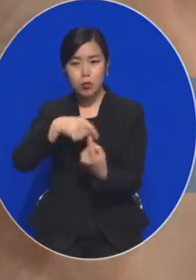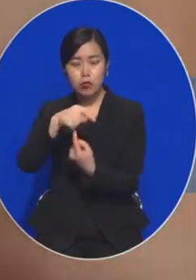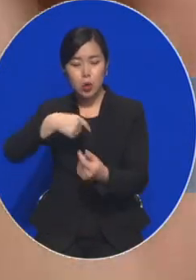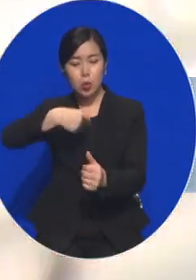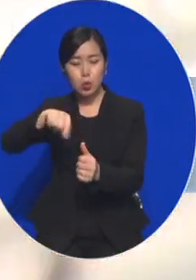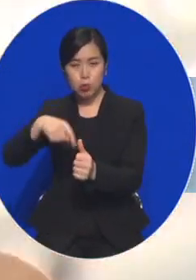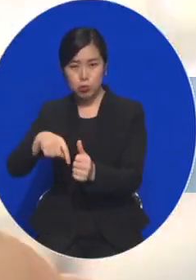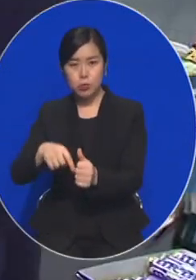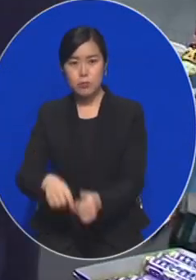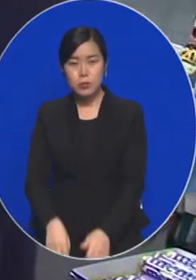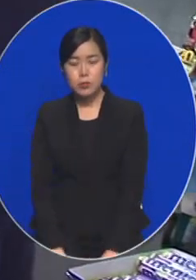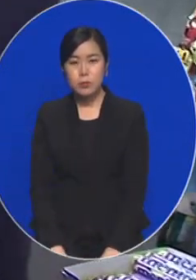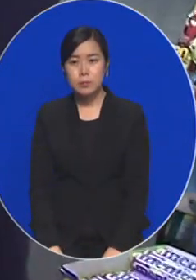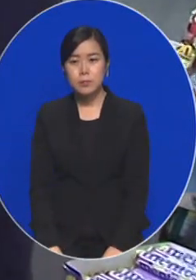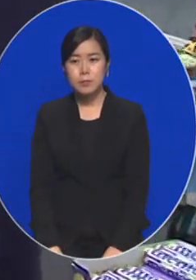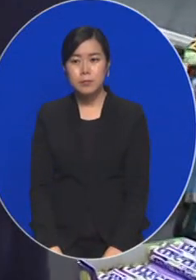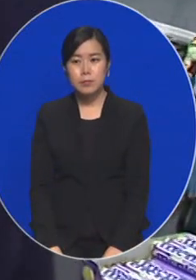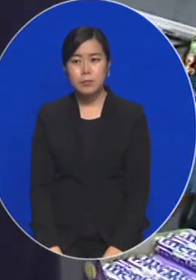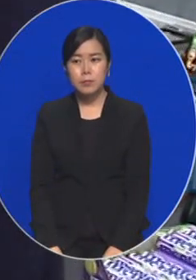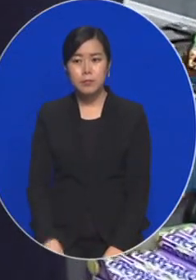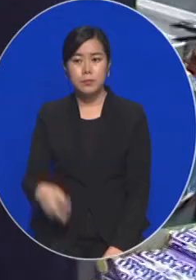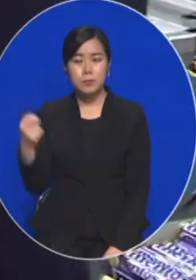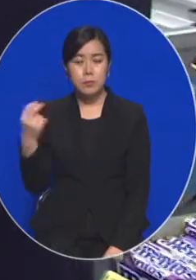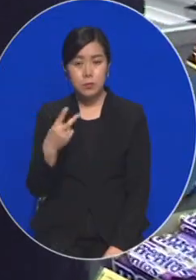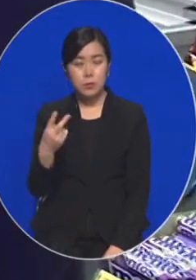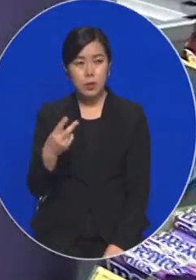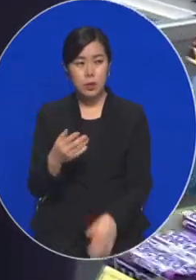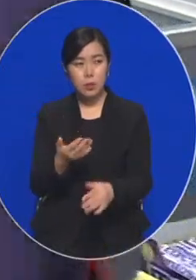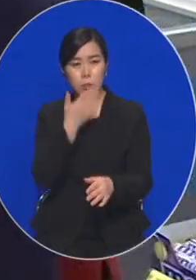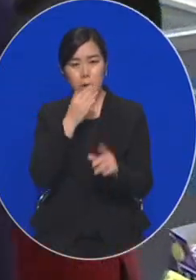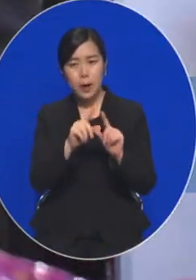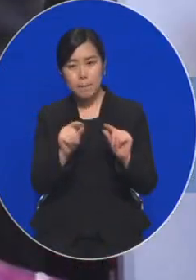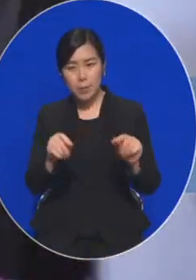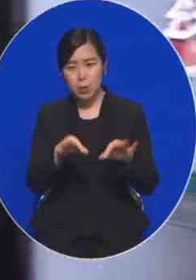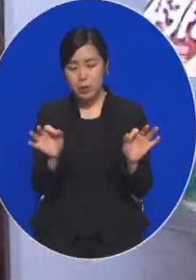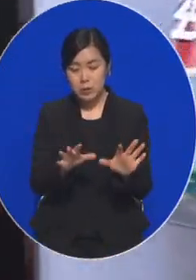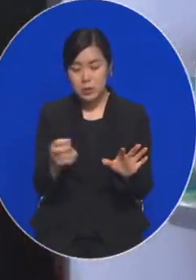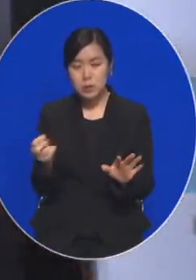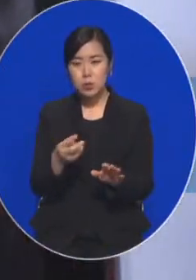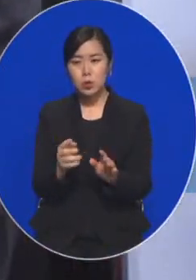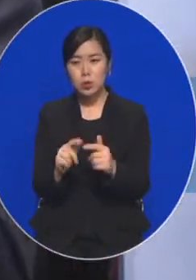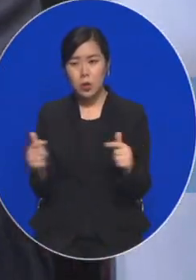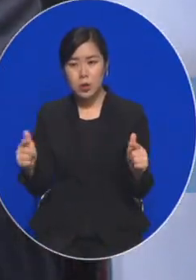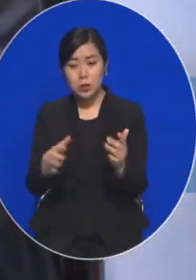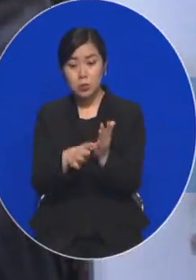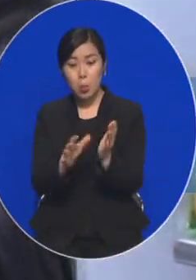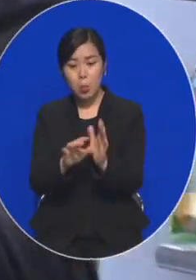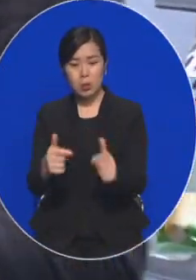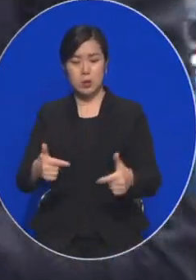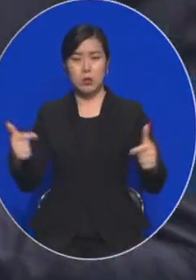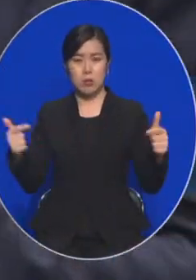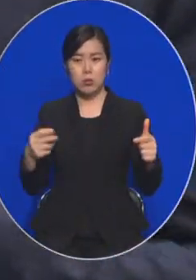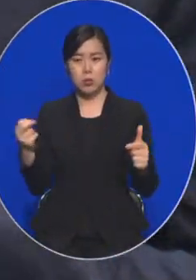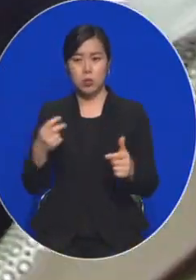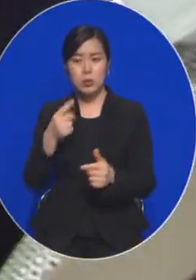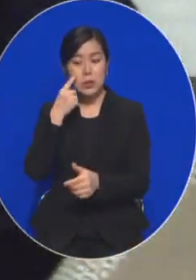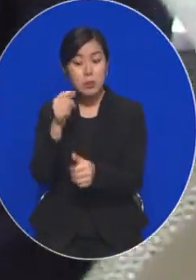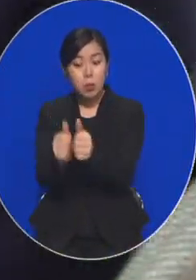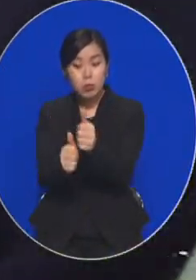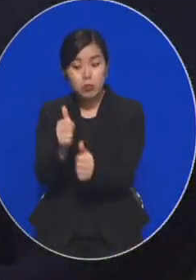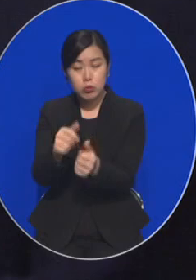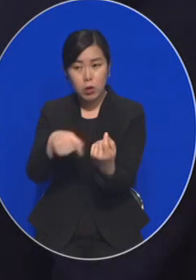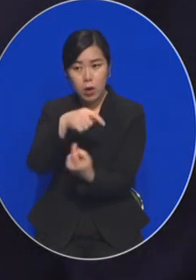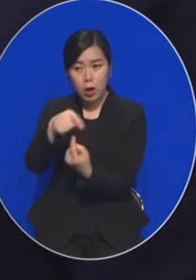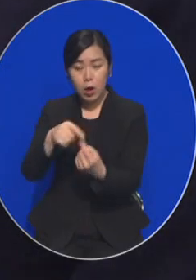교육도 실시합니다. 이와 함께 가정 간편식 등 온라인 수요가 높은 품목을 확충하고 시범 운영을 거쳐